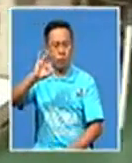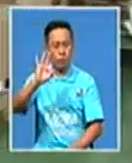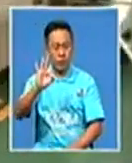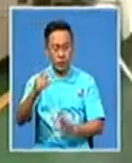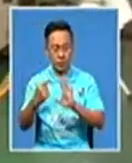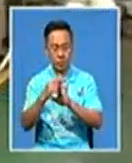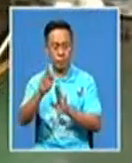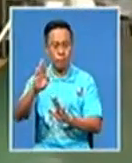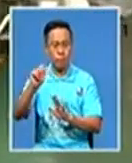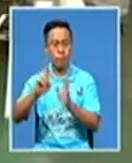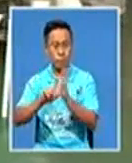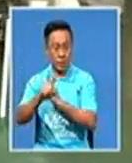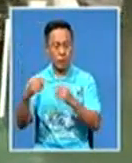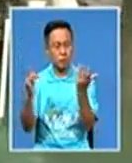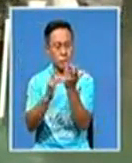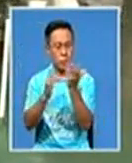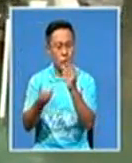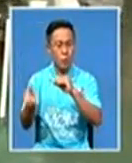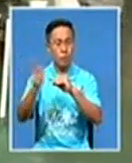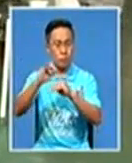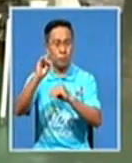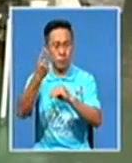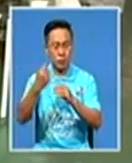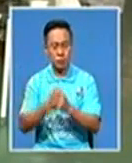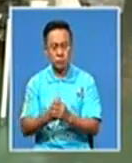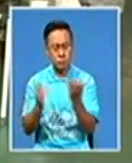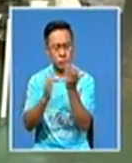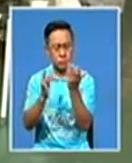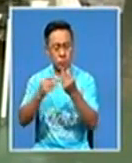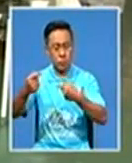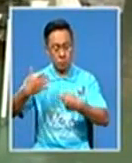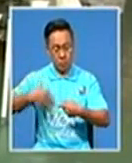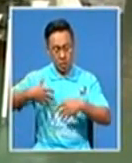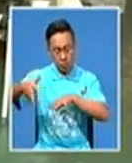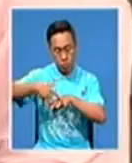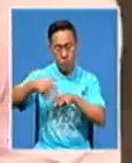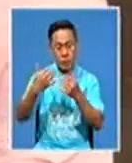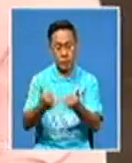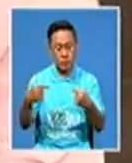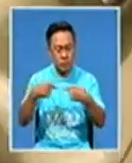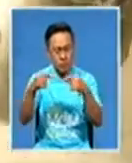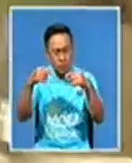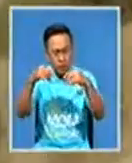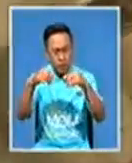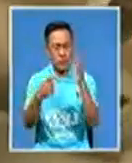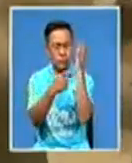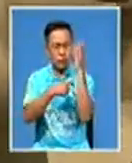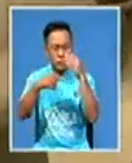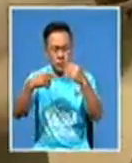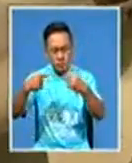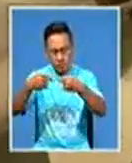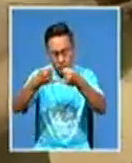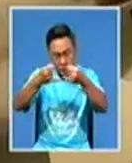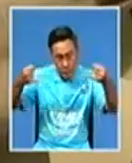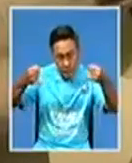าเพื่อจะมาตั้งโรงงานผลิต technical fiber ที่เมืองไทยที่พวก technical fiber เนี่ยก็คือยางสังเคราะห์นั่นแหละแต่ว่าพ